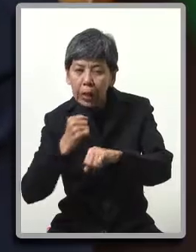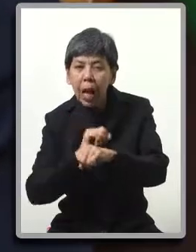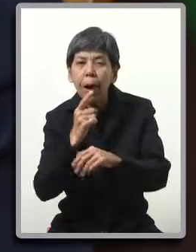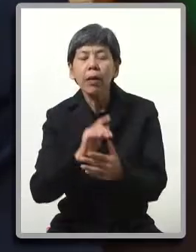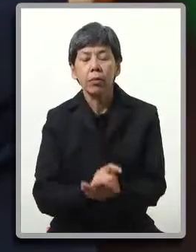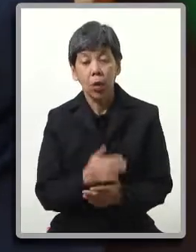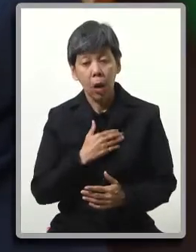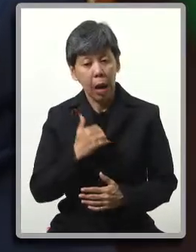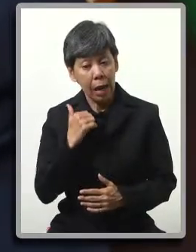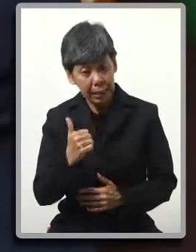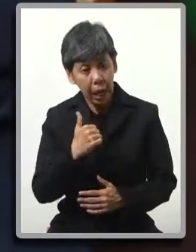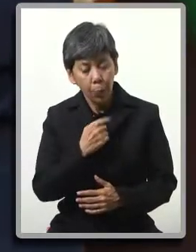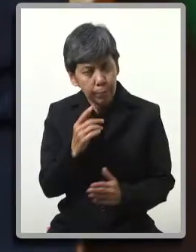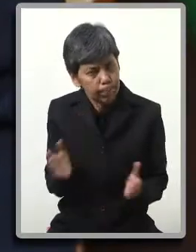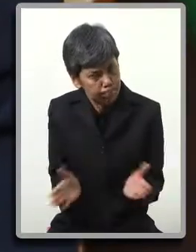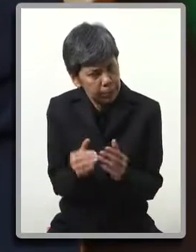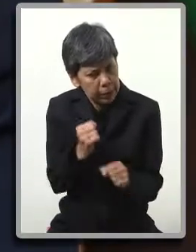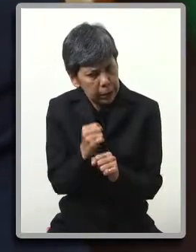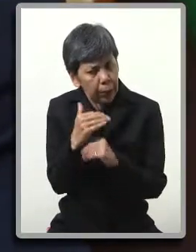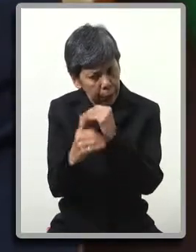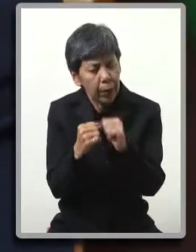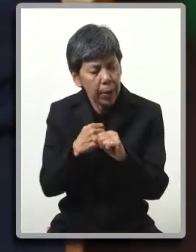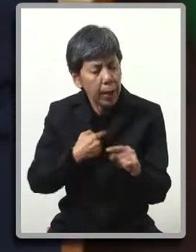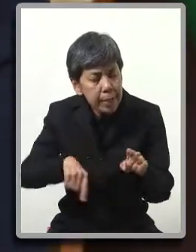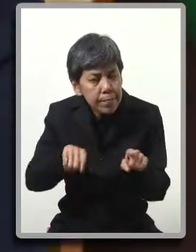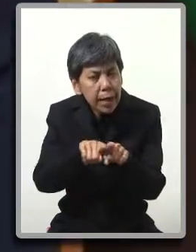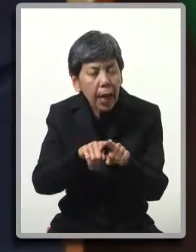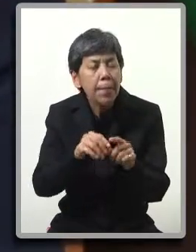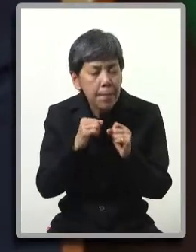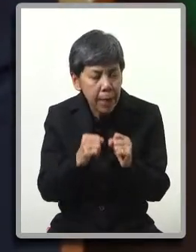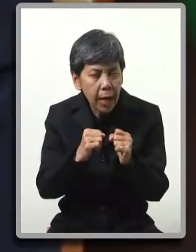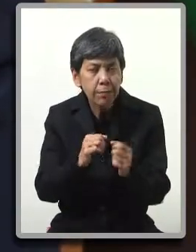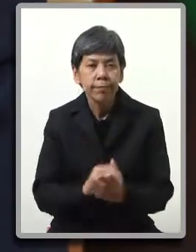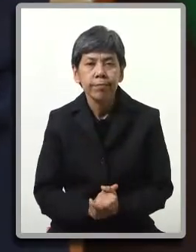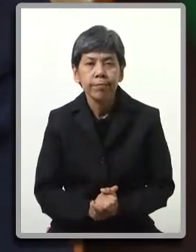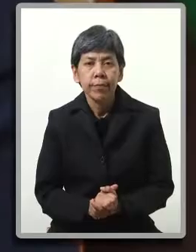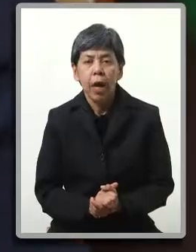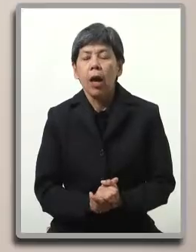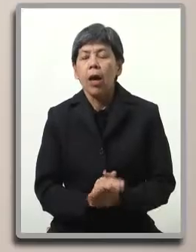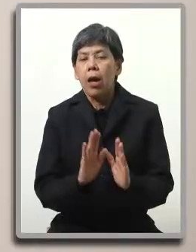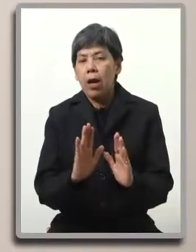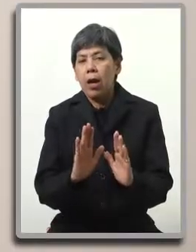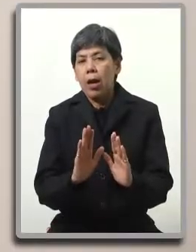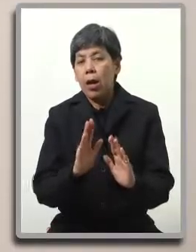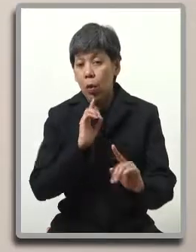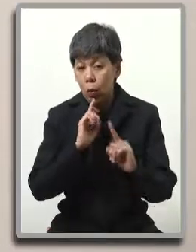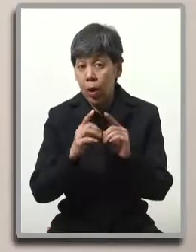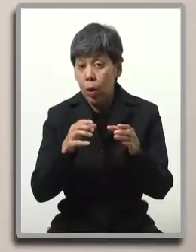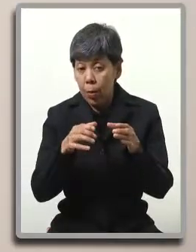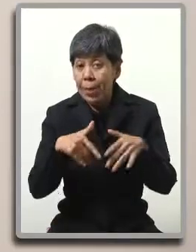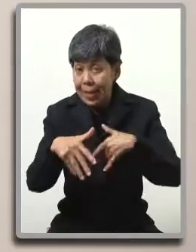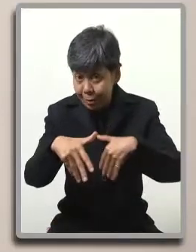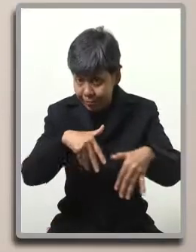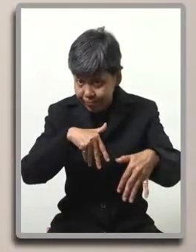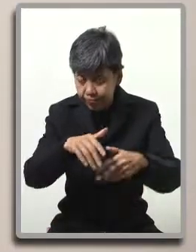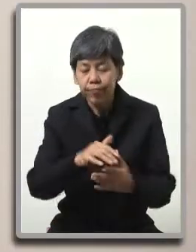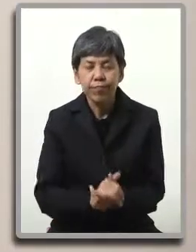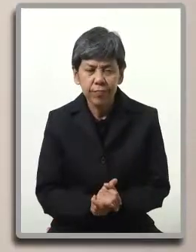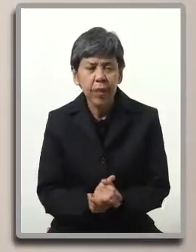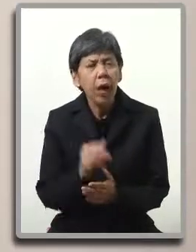นะครับแต่ถ้ามีผมจะพยายามผลักดันให้เขาไปในทิศทางนี ้ ให้ได้มากที่สุด ครับคราวนี้มาคุยกันเรื่องของประชาช